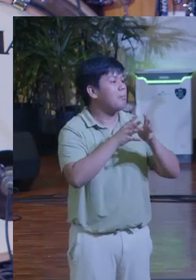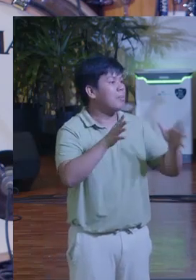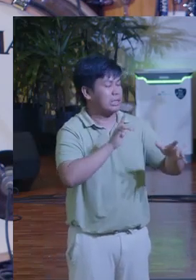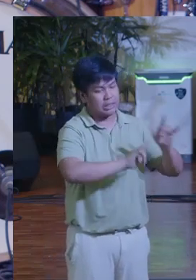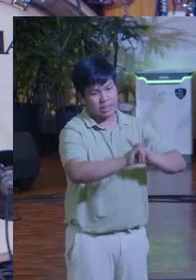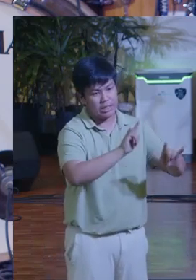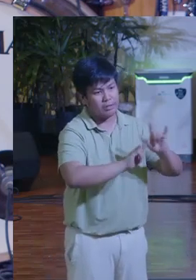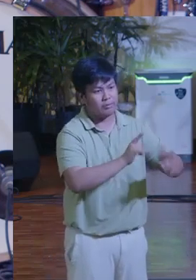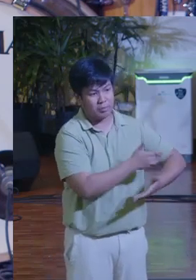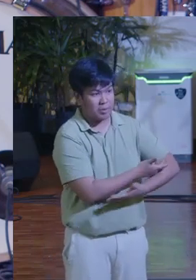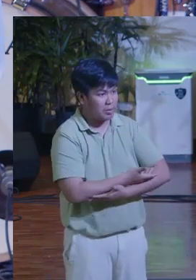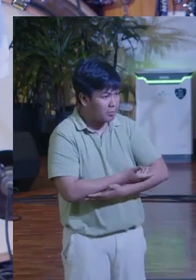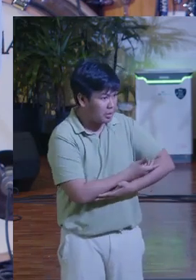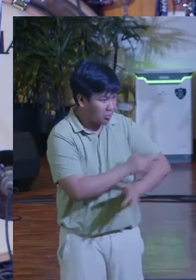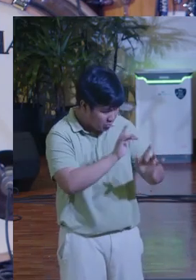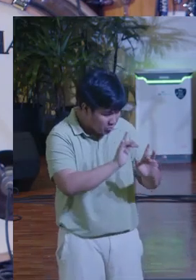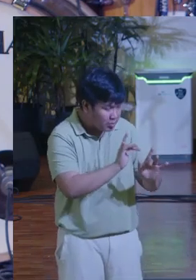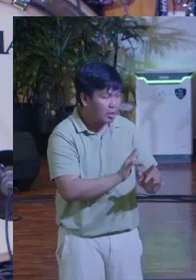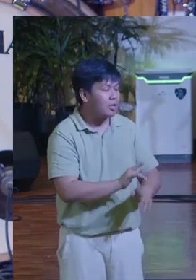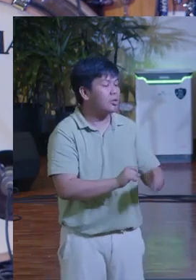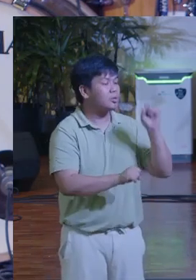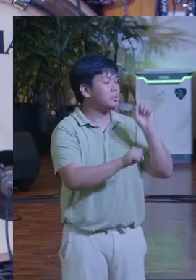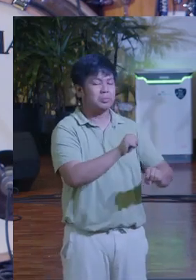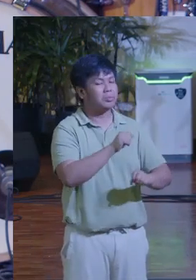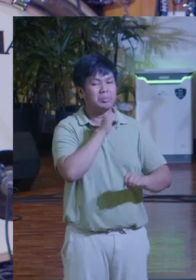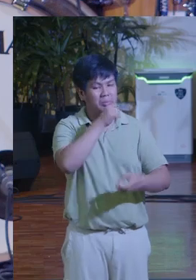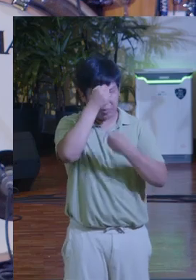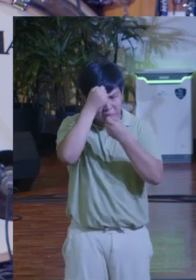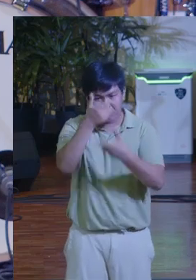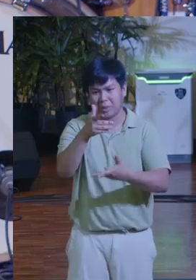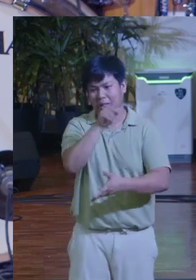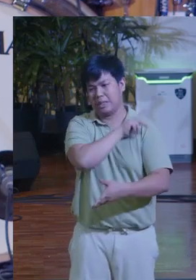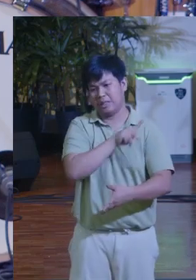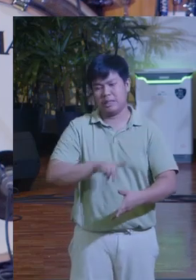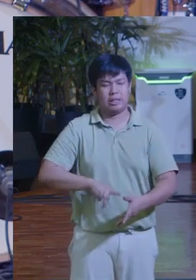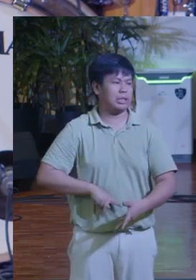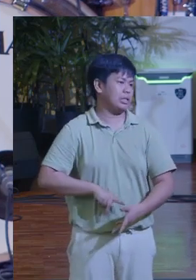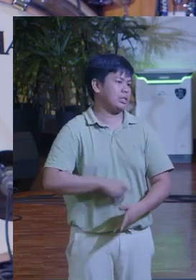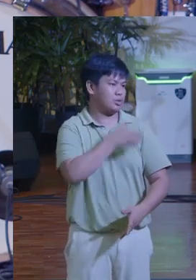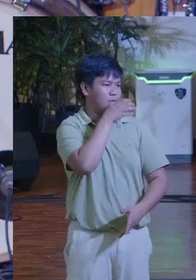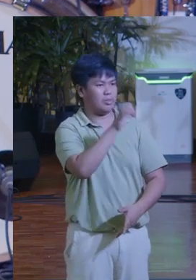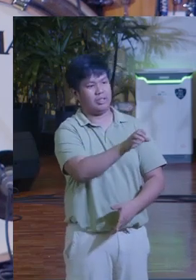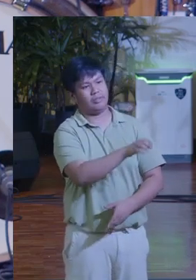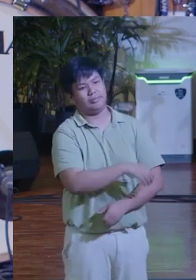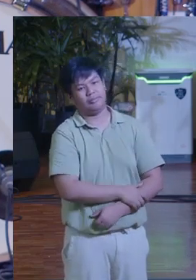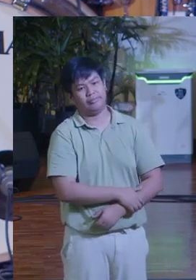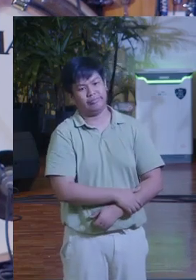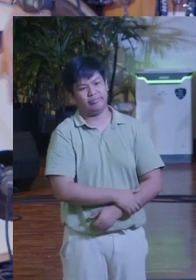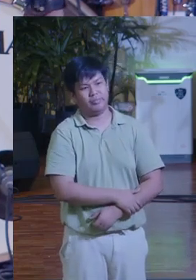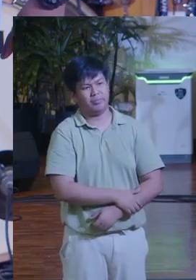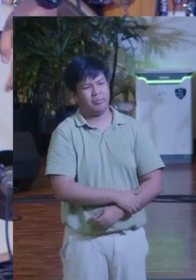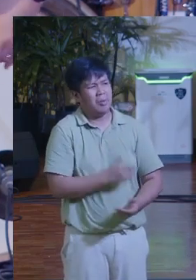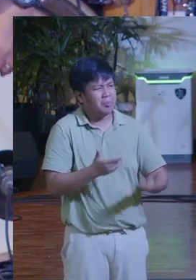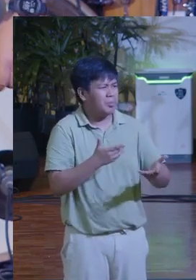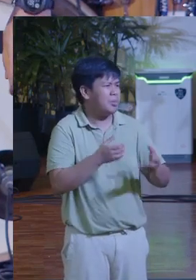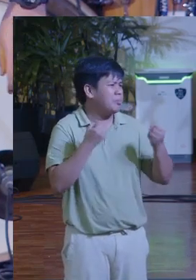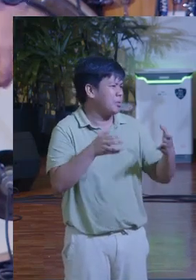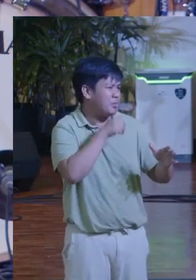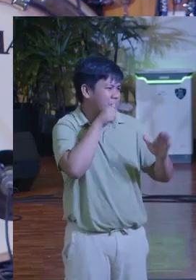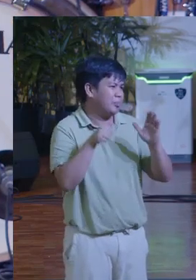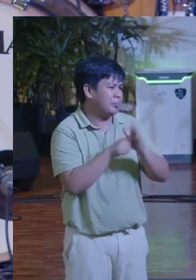nila masunod ang kautusan ni Pharaoh. Hindi natin alam ang mga specifics, pero ang alam